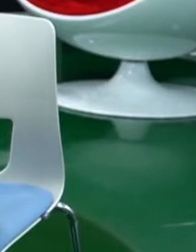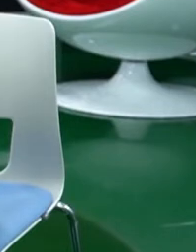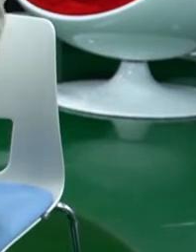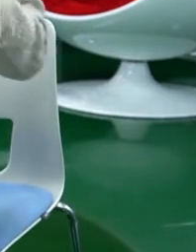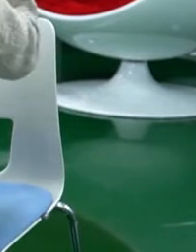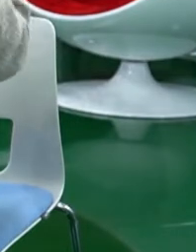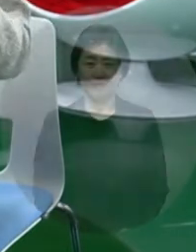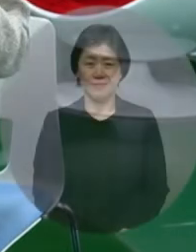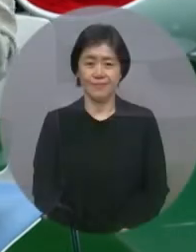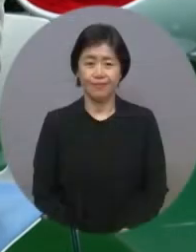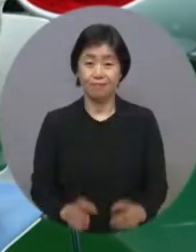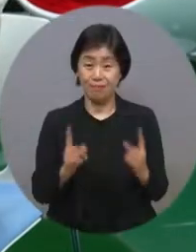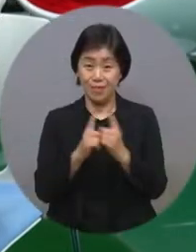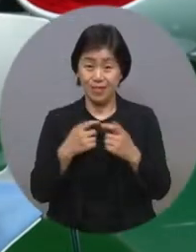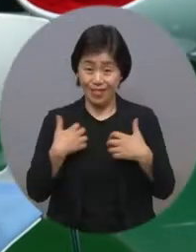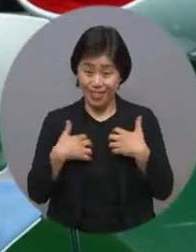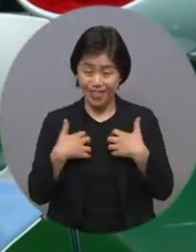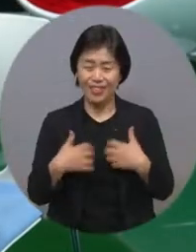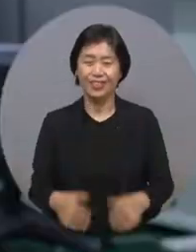안녕하세요. 반갑습니다.